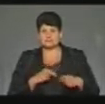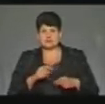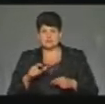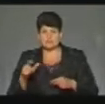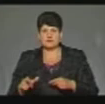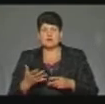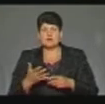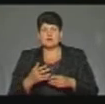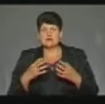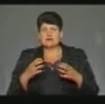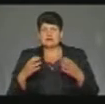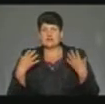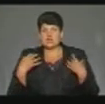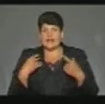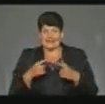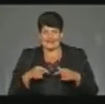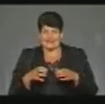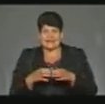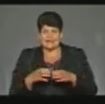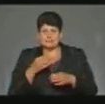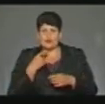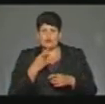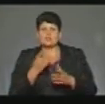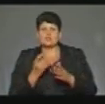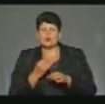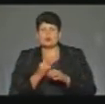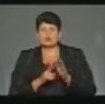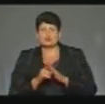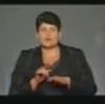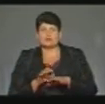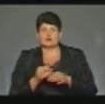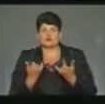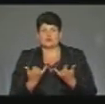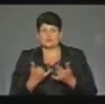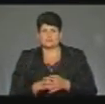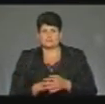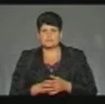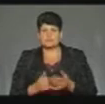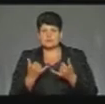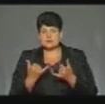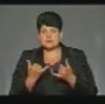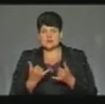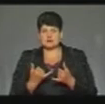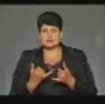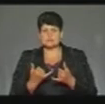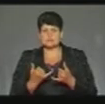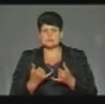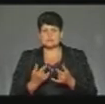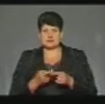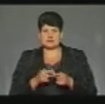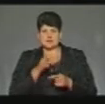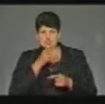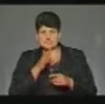Тернопільмостобуду. Начальник дільниці Роман Скеба розповів, які роботи розпочали проводити сьогодні. Зараз саме на даний